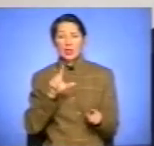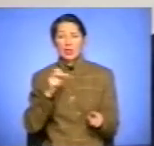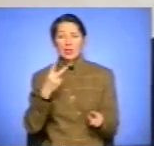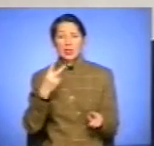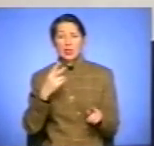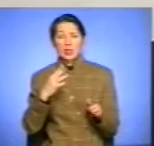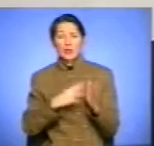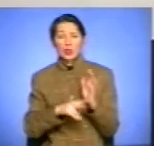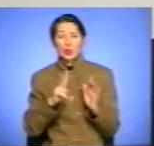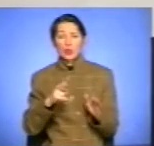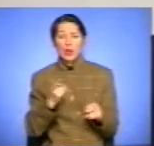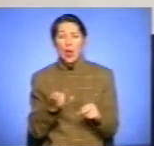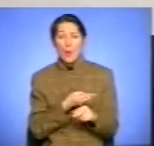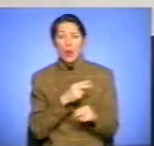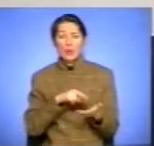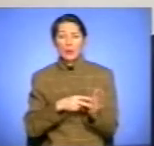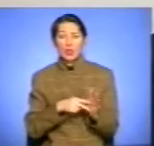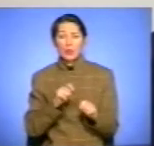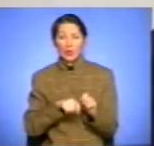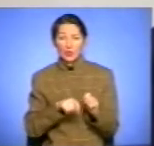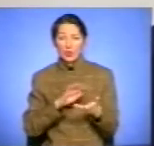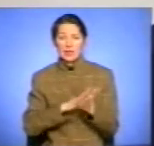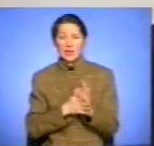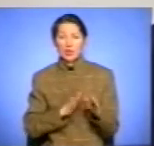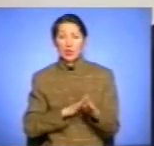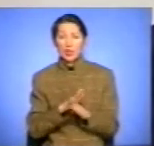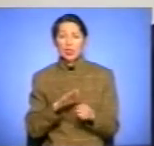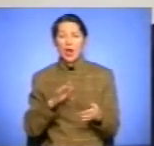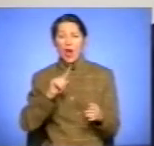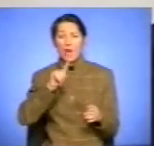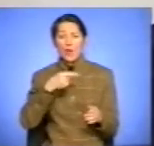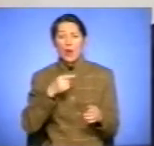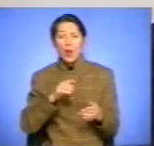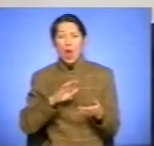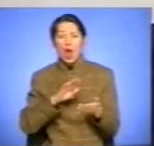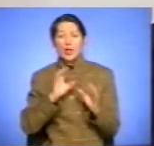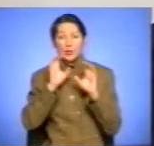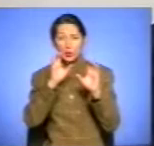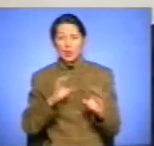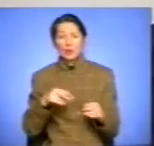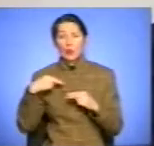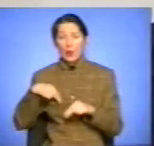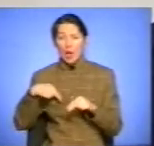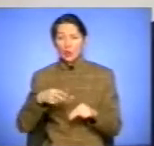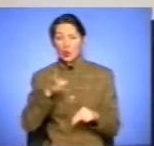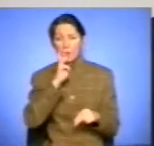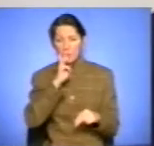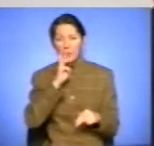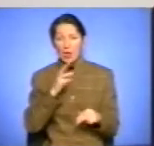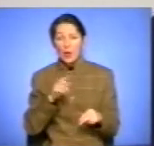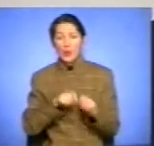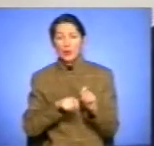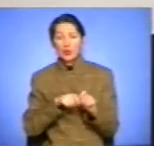позапланових перевірки там додержання вимог законодавства про працю та оплату праці та